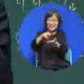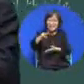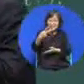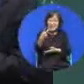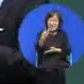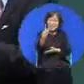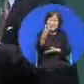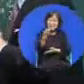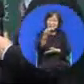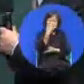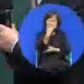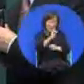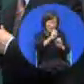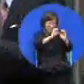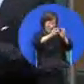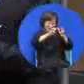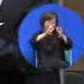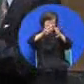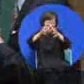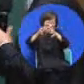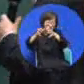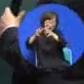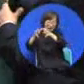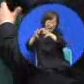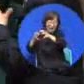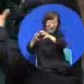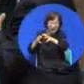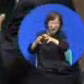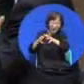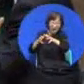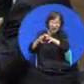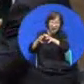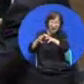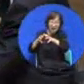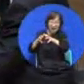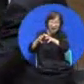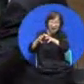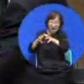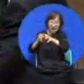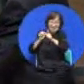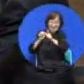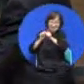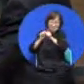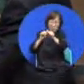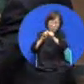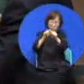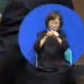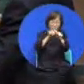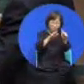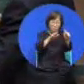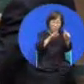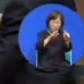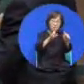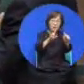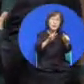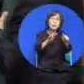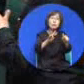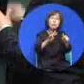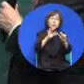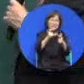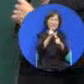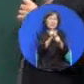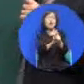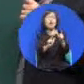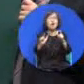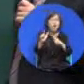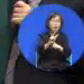two. 237개 나라에 보내는 것보다 더 중요한 게 뭐냐? What's more important than commissioning out to 237